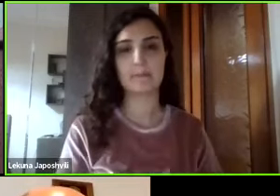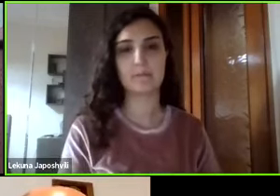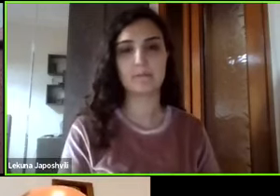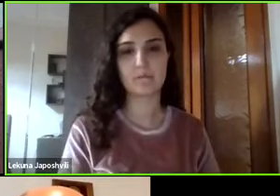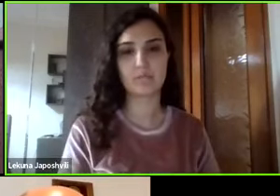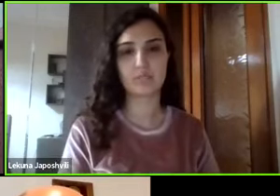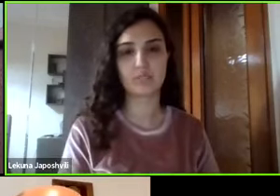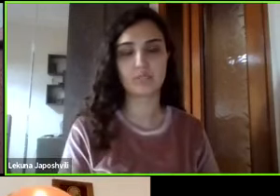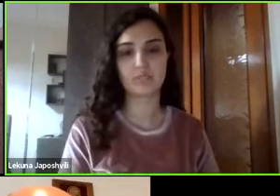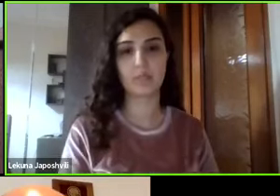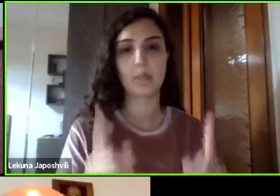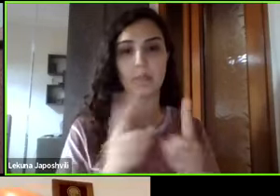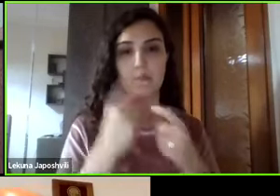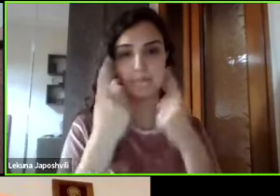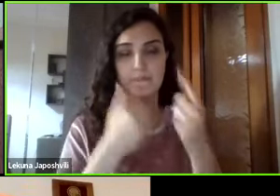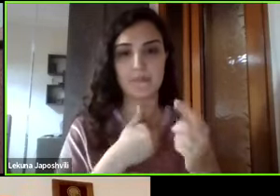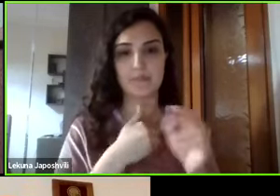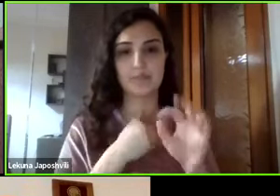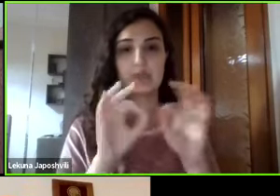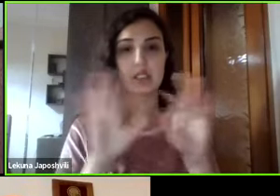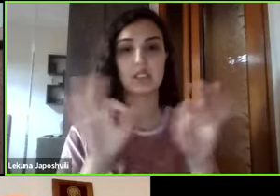მოკლე ინფორმაცია მინდა გაგიზიაროთ.